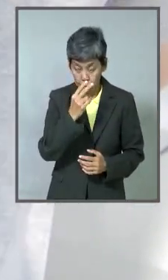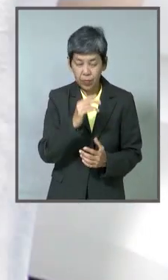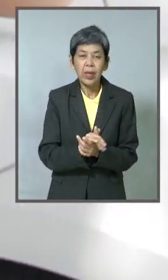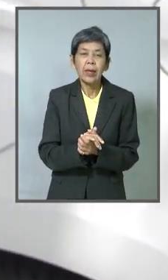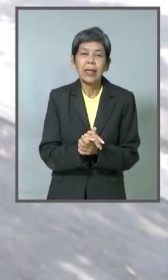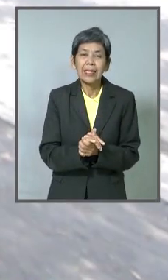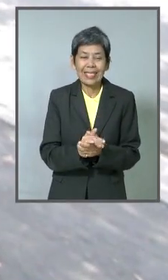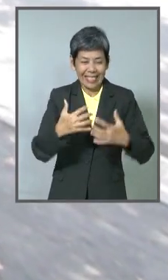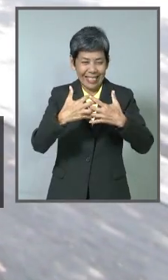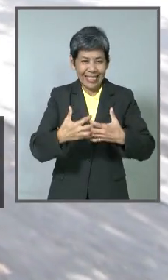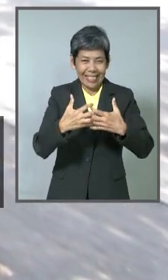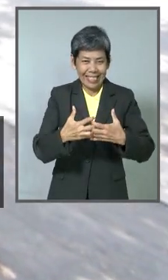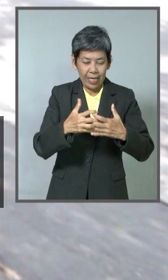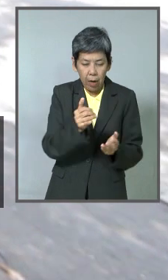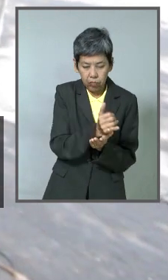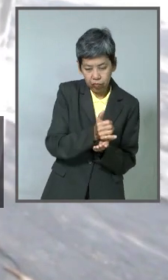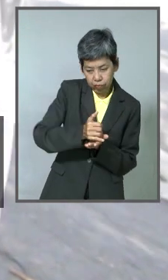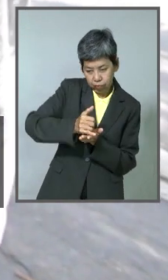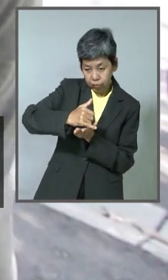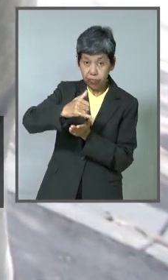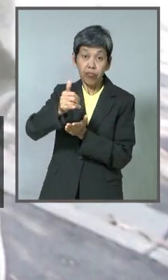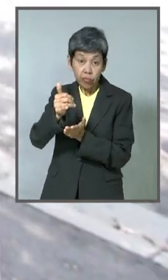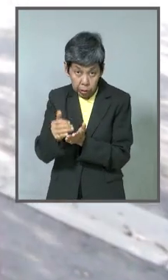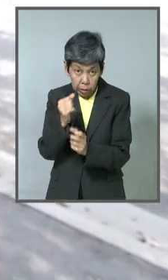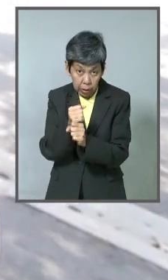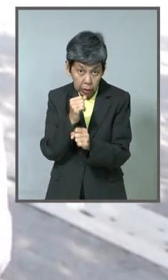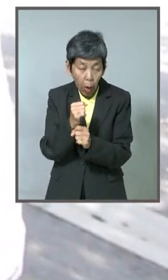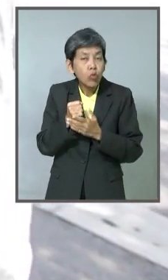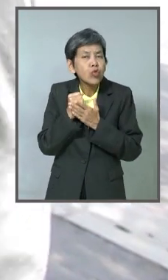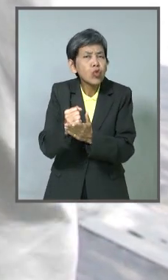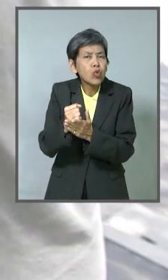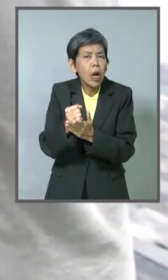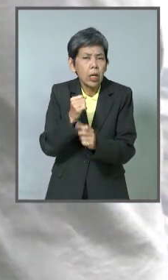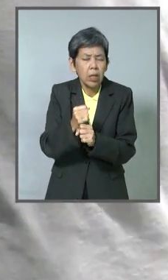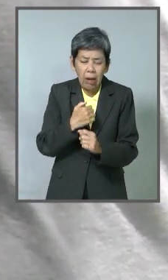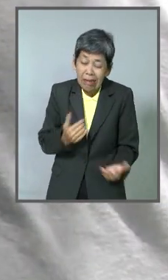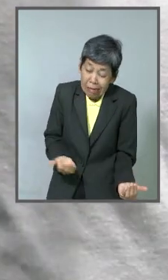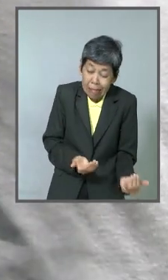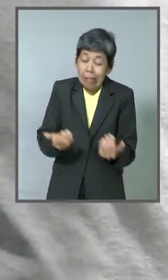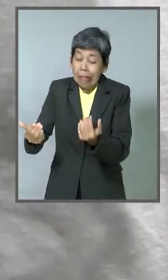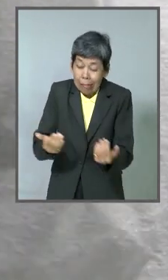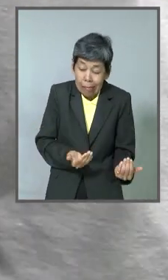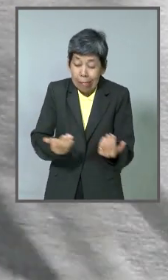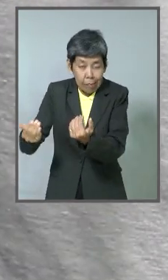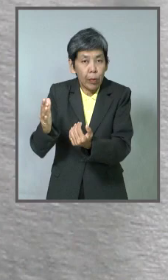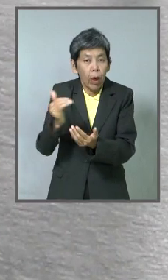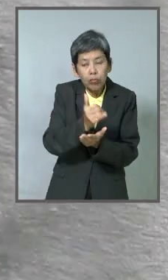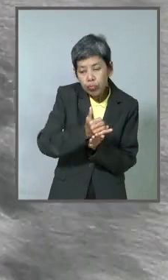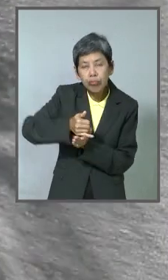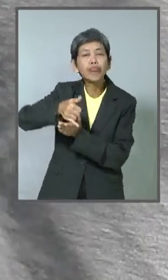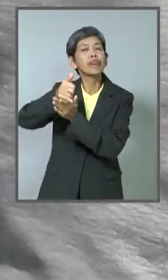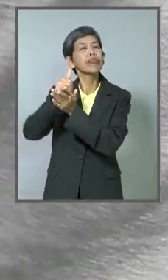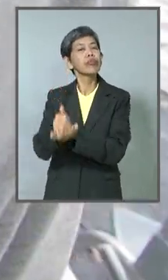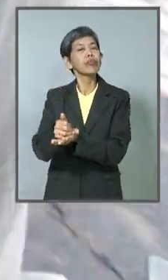ซึ่งต้องบอกก่อนนะคะว่าเจ้าเครื่อง Home Auto Lift System นี้ถูกพัฒนามาเพื่อช่วยแบ่งเบางานของผู้ที่จะต้องดู